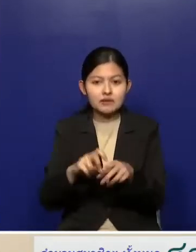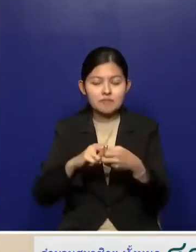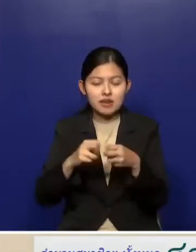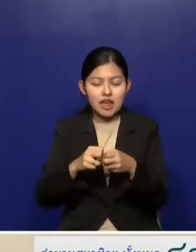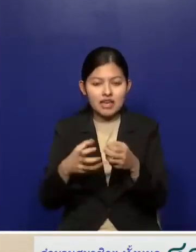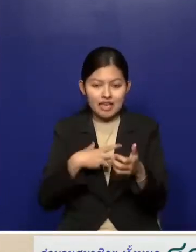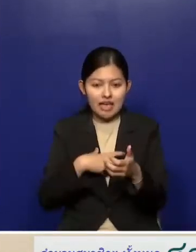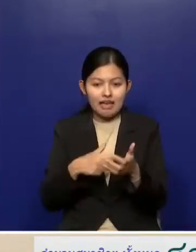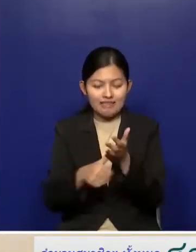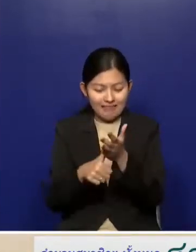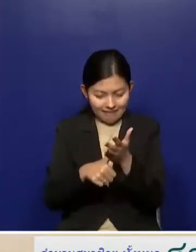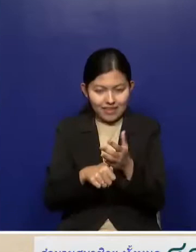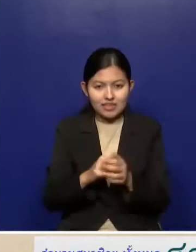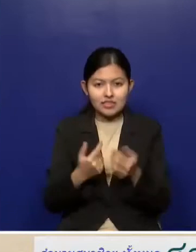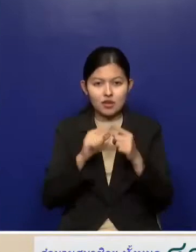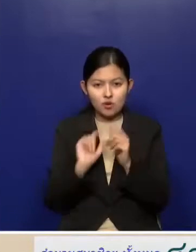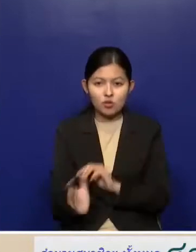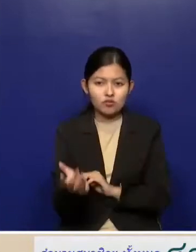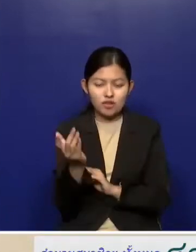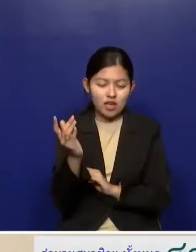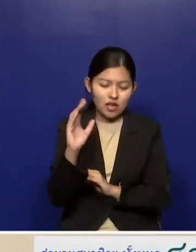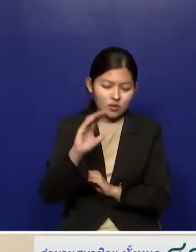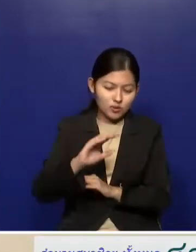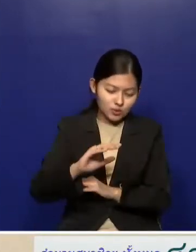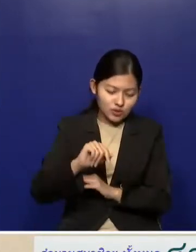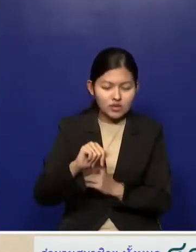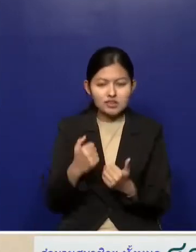นี้ยงไมมีโอกาสทจะได้อธิบายเพิมเติม